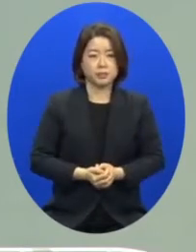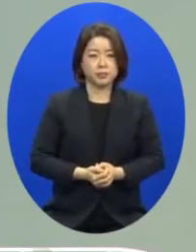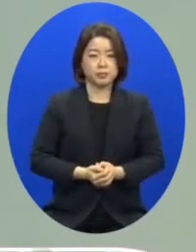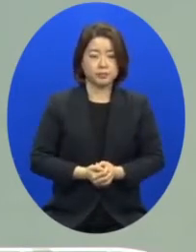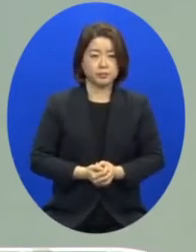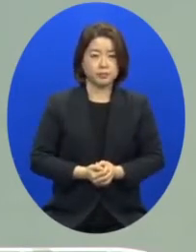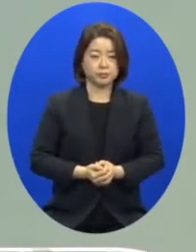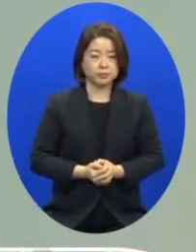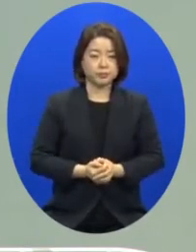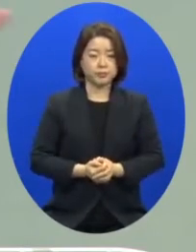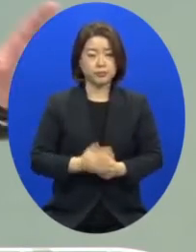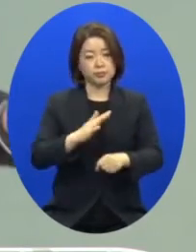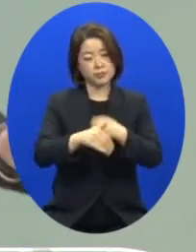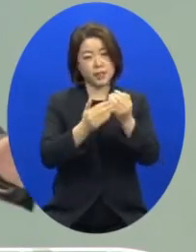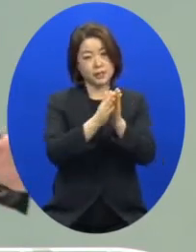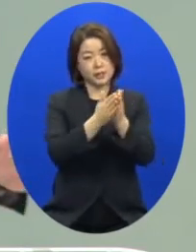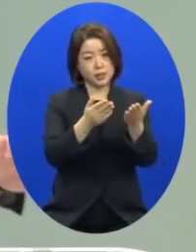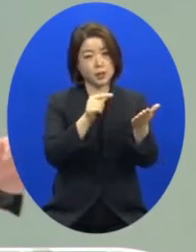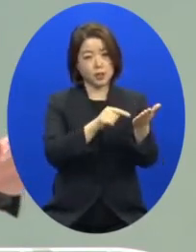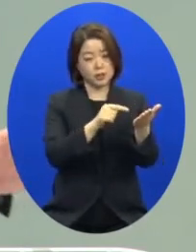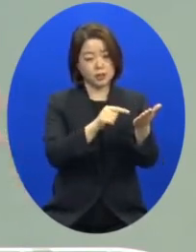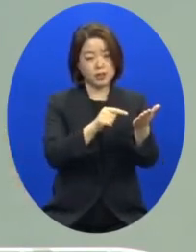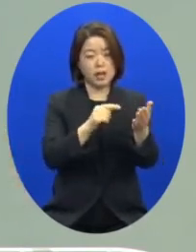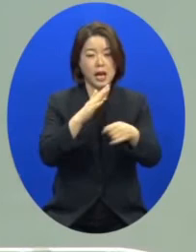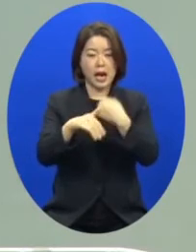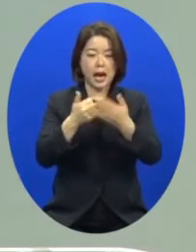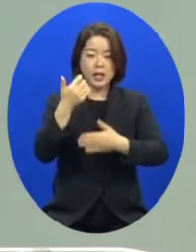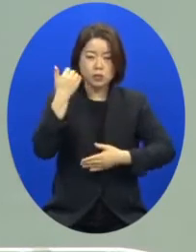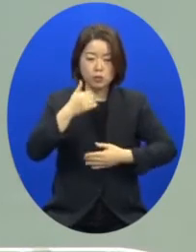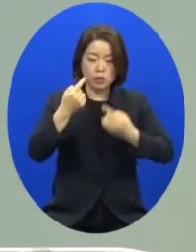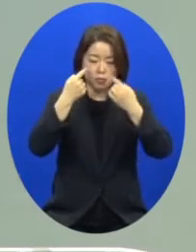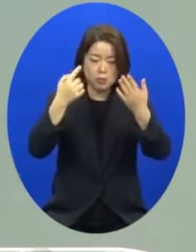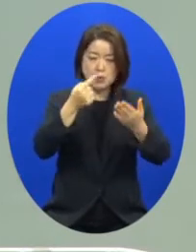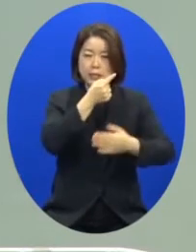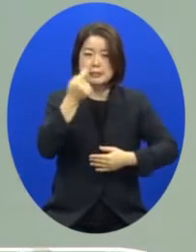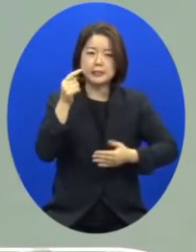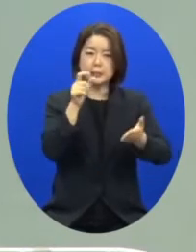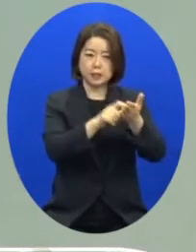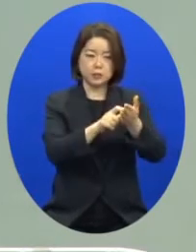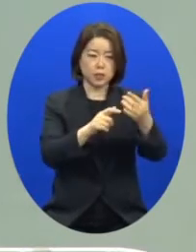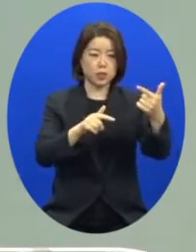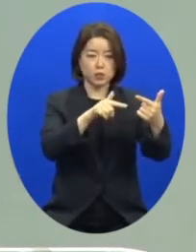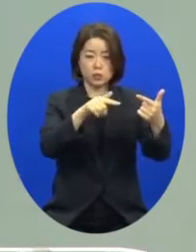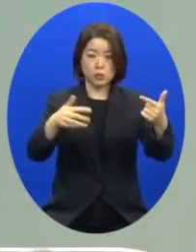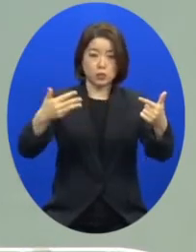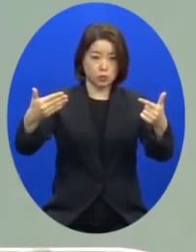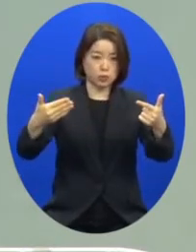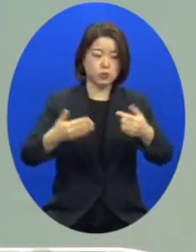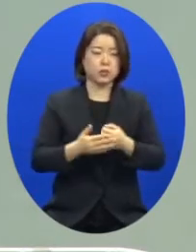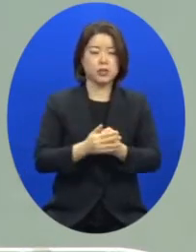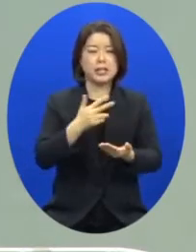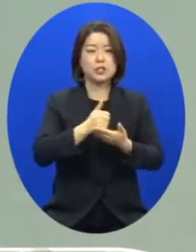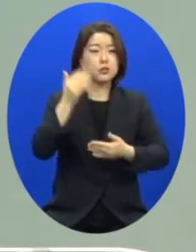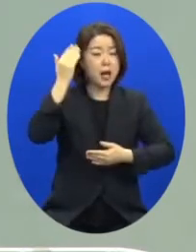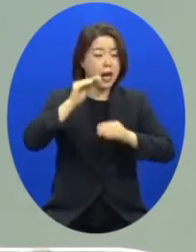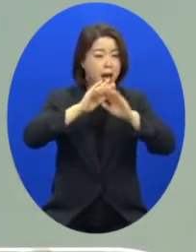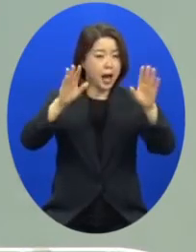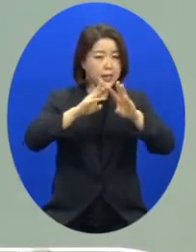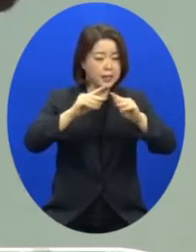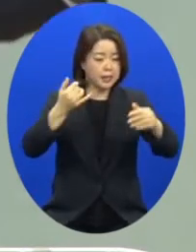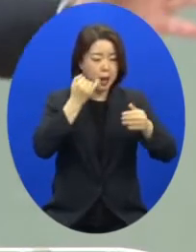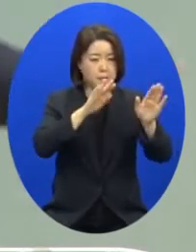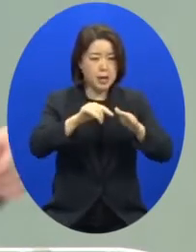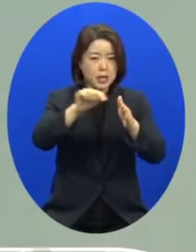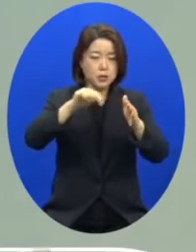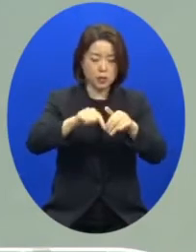성경은 하나님이 누구신지 를 분명히 증거하고 있습니다 6절 부터 구조를 가집니다 주님은 하늘과 땅과 바다 속에 있는 모든